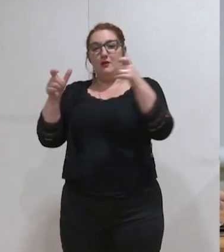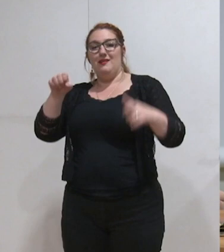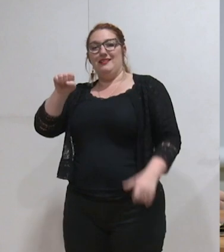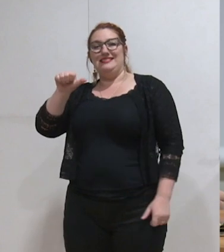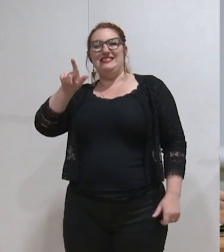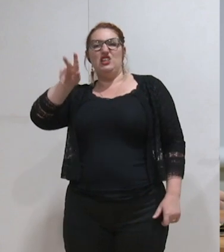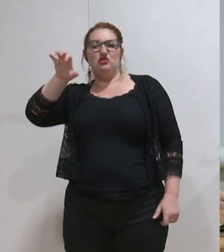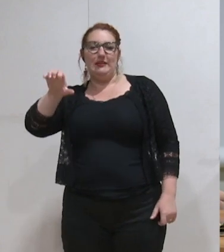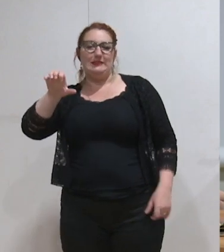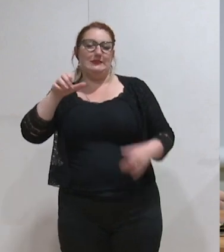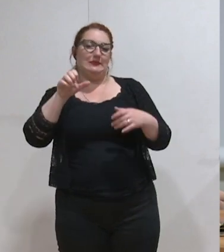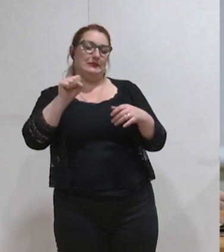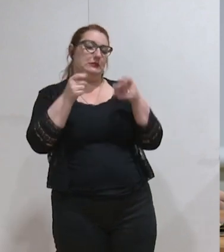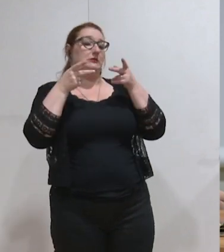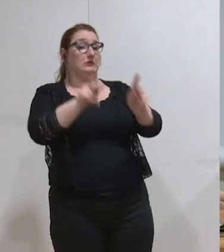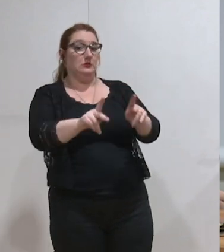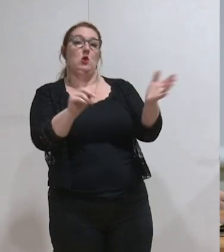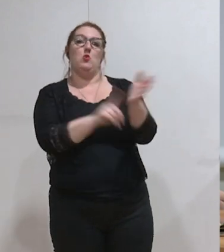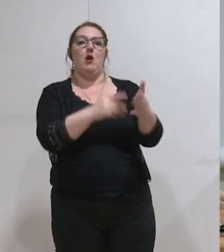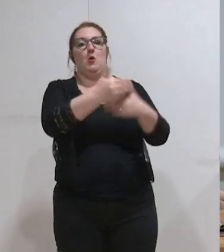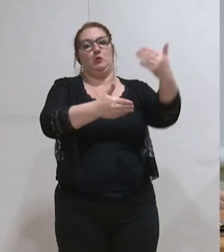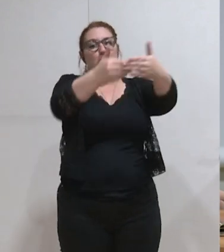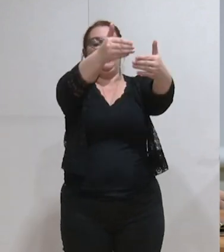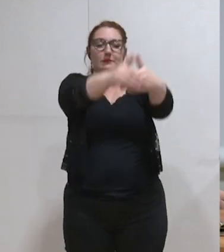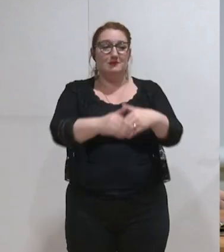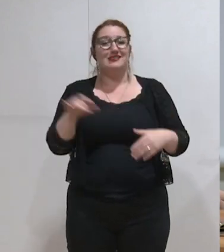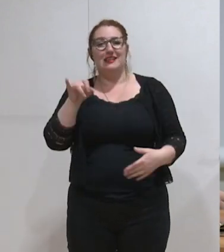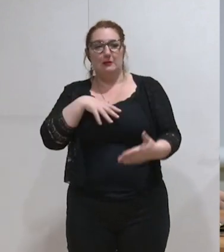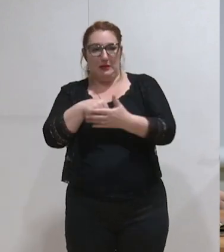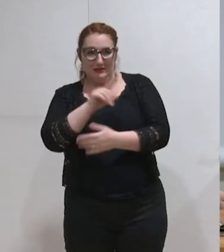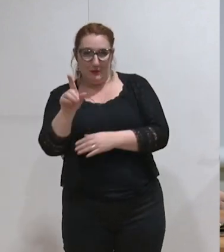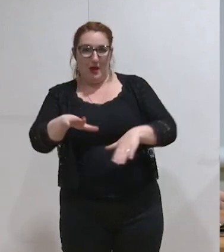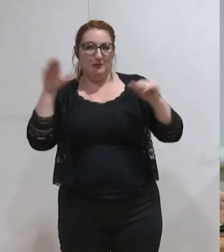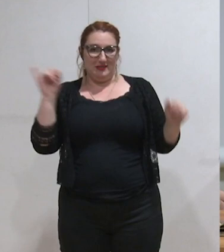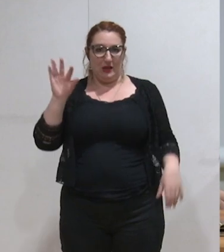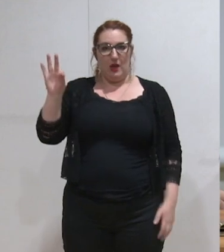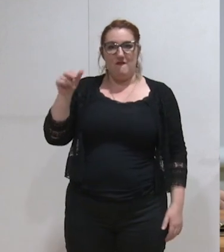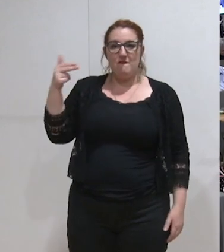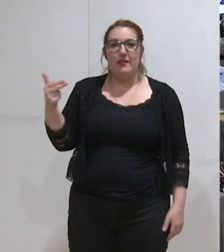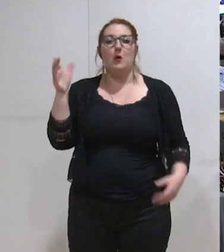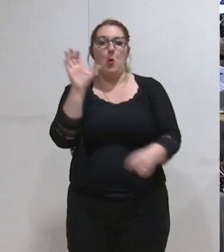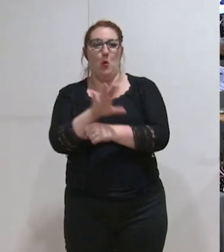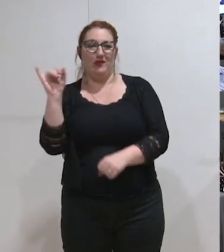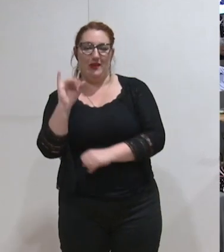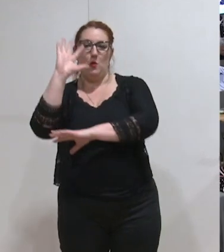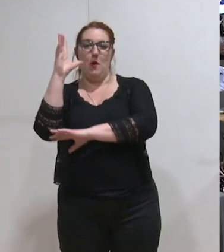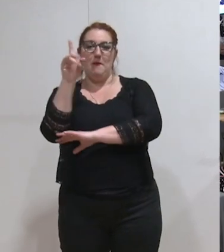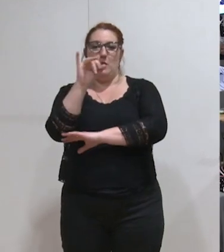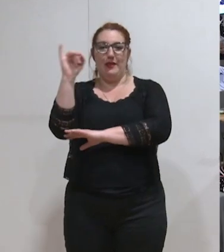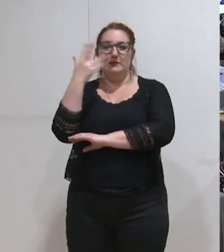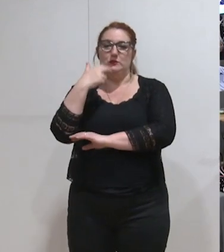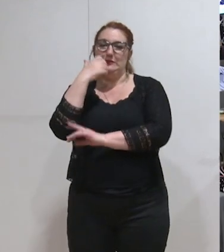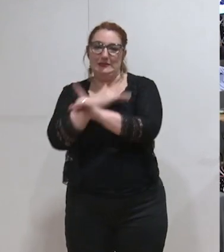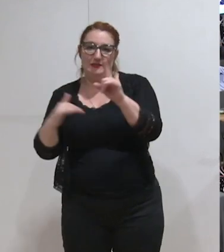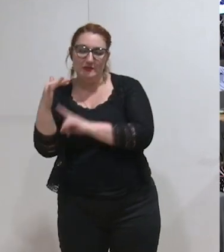construire il ne prend pas part au vote qui s'abstient Front National qui est contre UMP udi